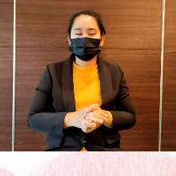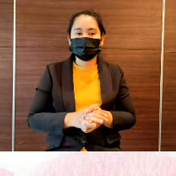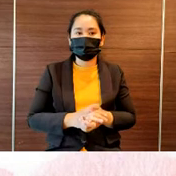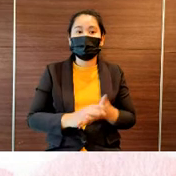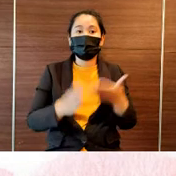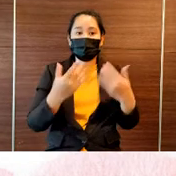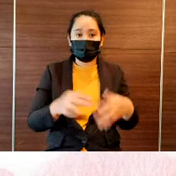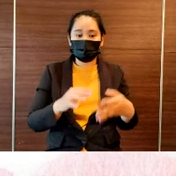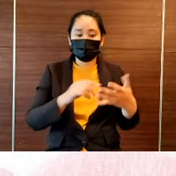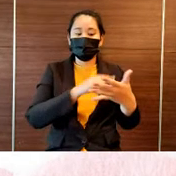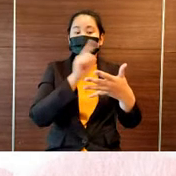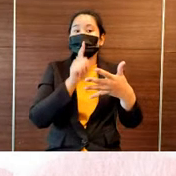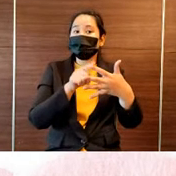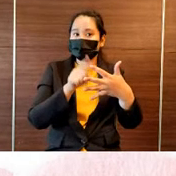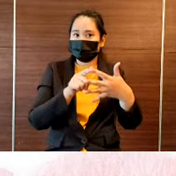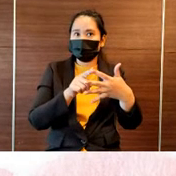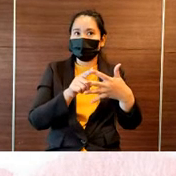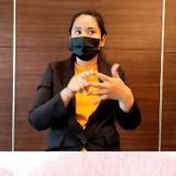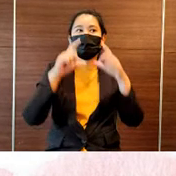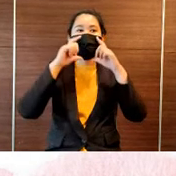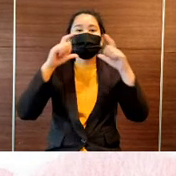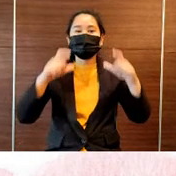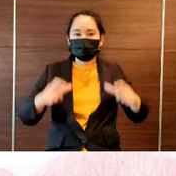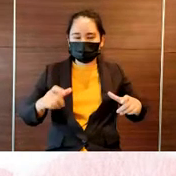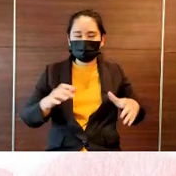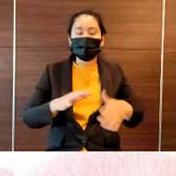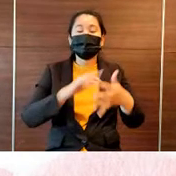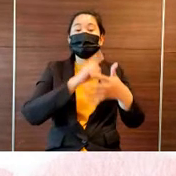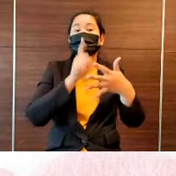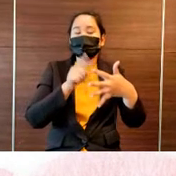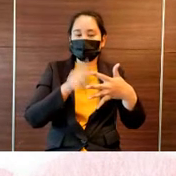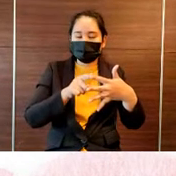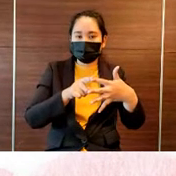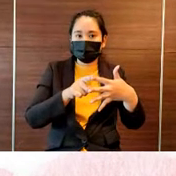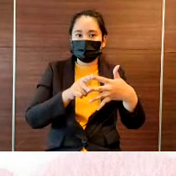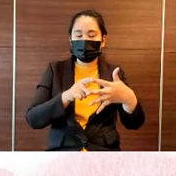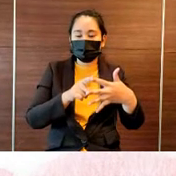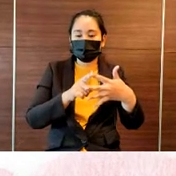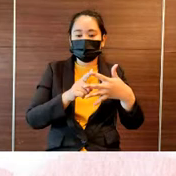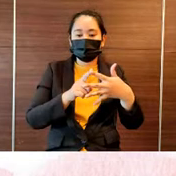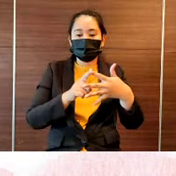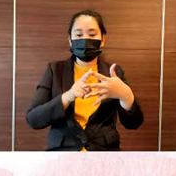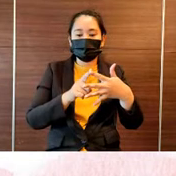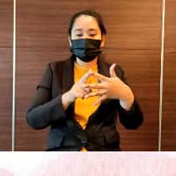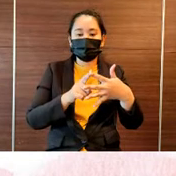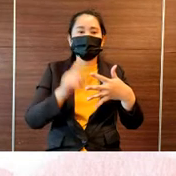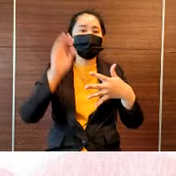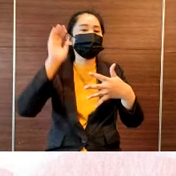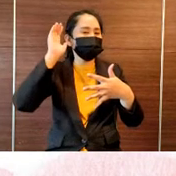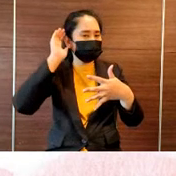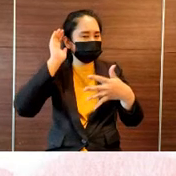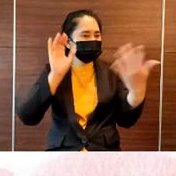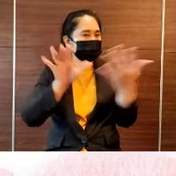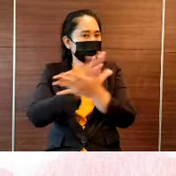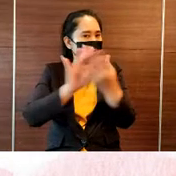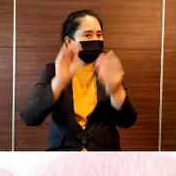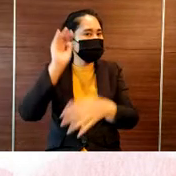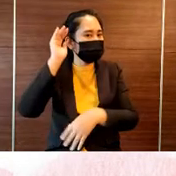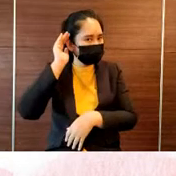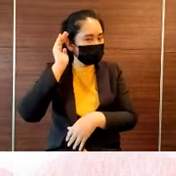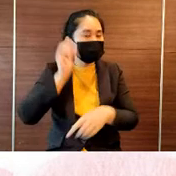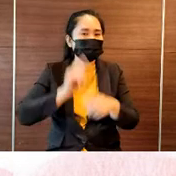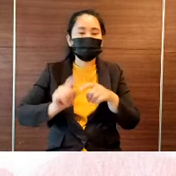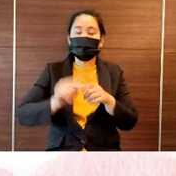กับอันที่สองคิดว่าขออนุญาตถอดแหมด้วยนะคะอันที่สองคิดว่าเป็นเรื่องของความคิดความเชื่อของสังคมชุมชนเนาะว่า